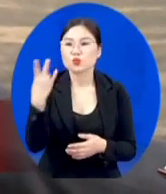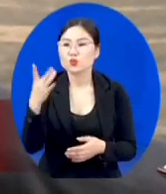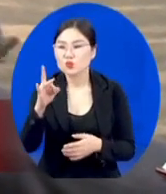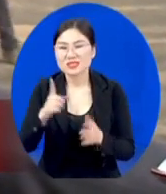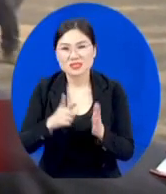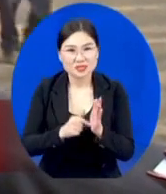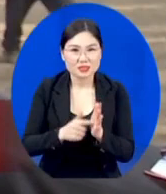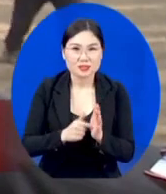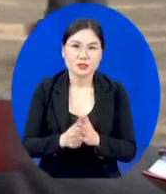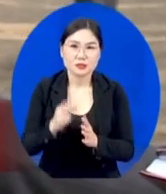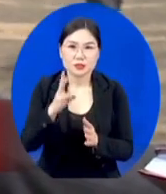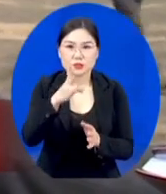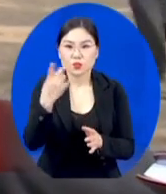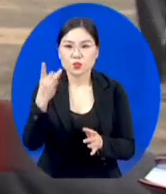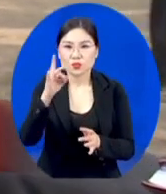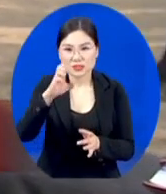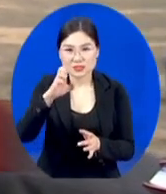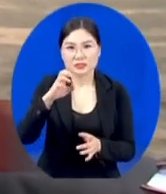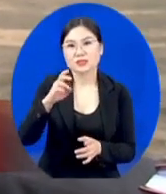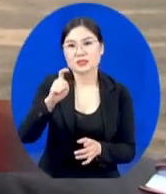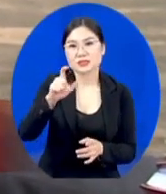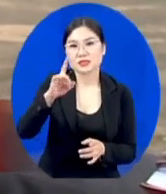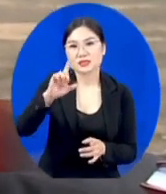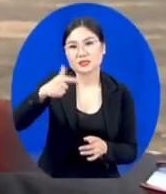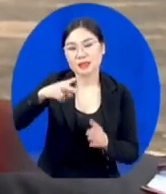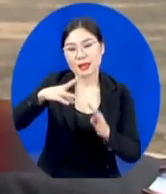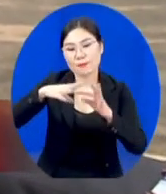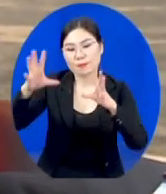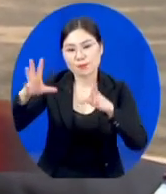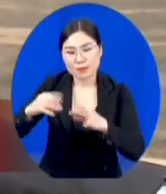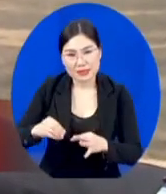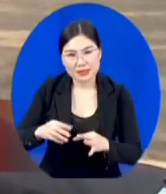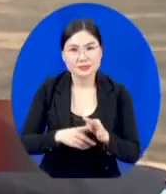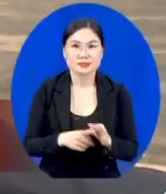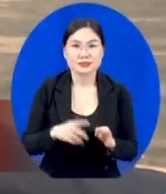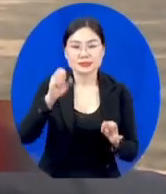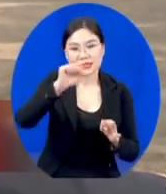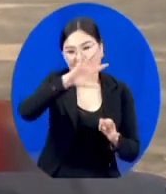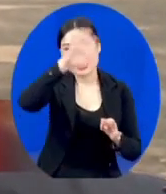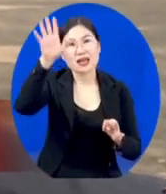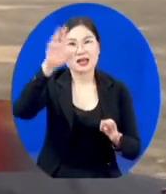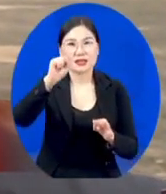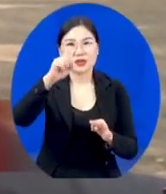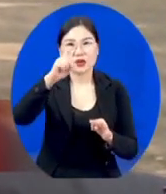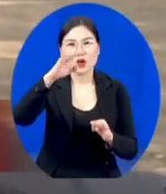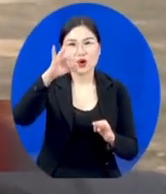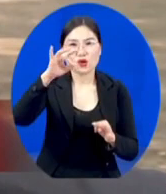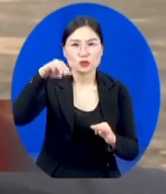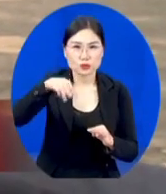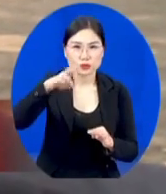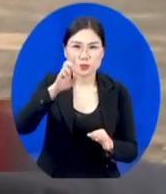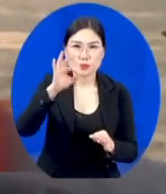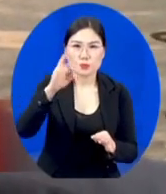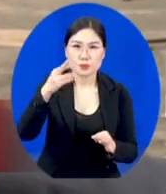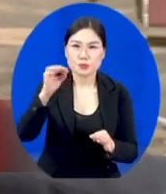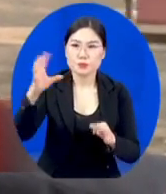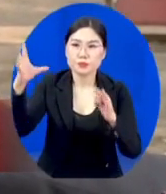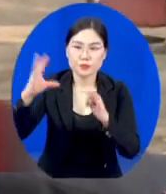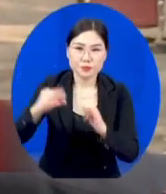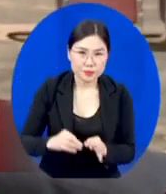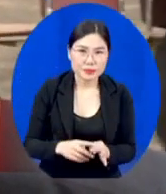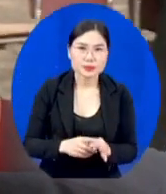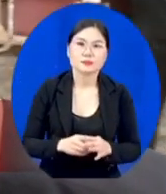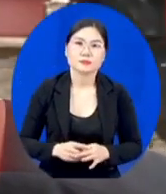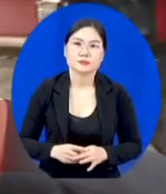нүүрсний хэрэглээ нь бол багасна. За тэндээс гарч байгаа үнс заагаар дэгдэж байгаа одоо хорт бодисууд бол одоо багасна.